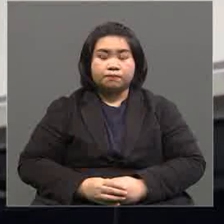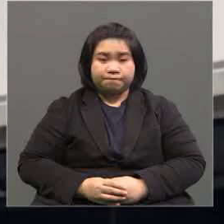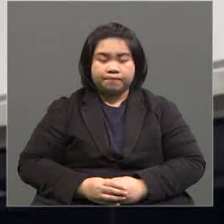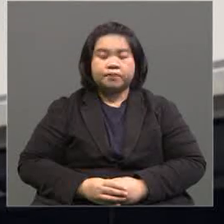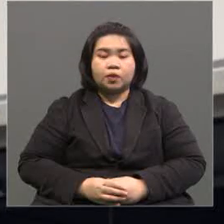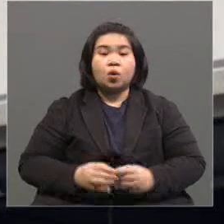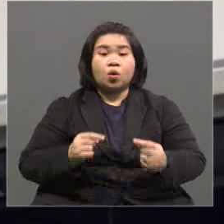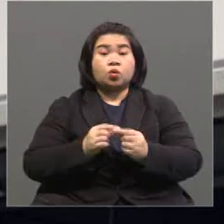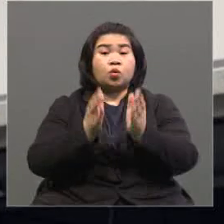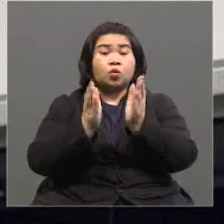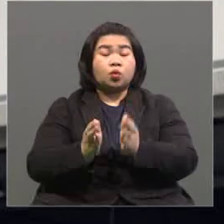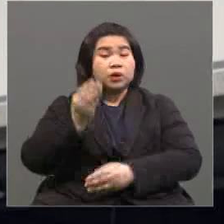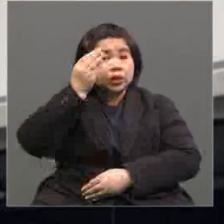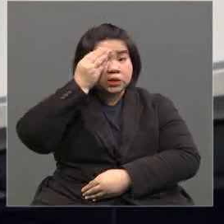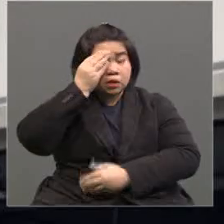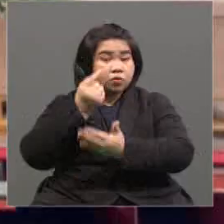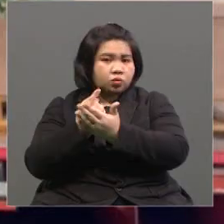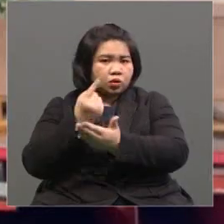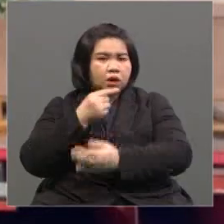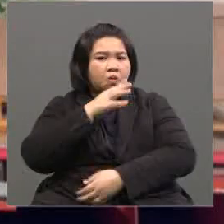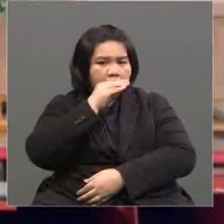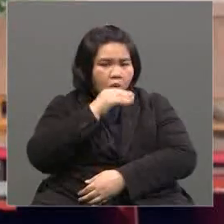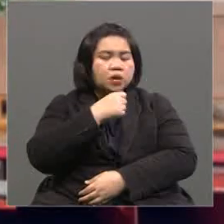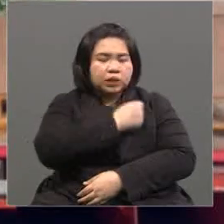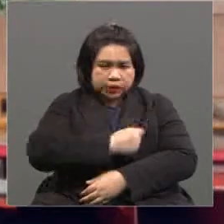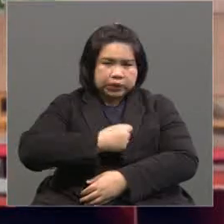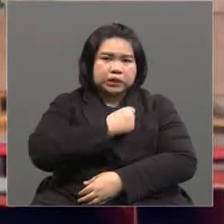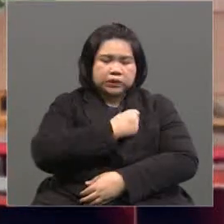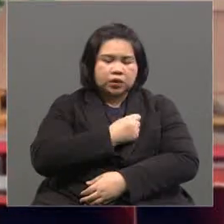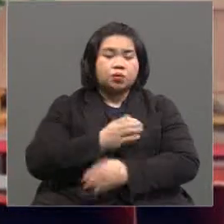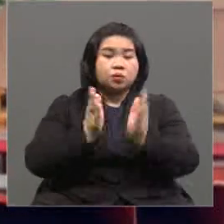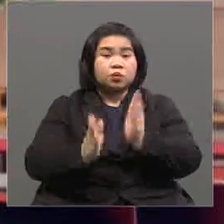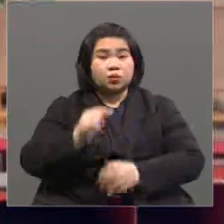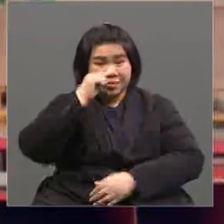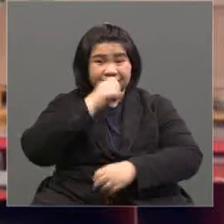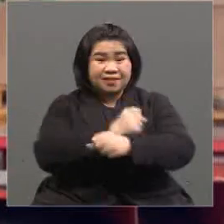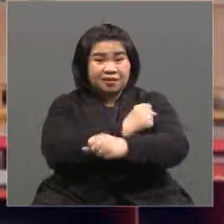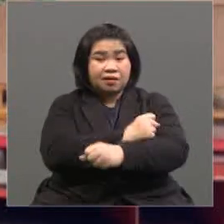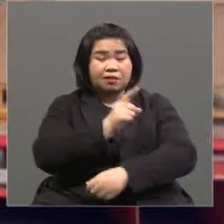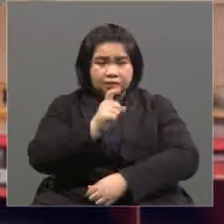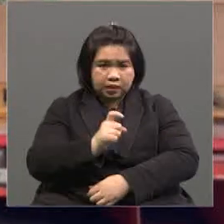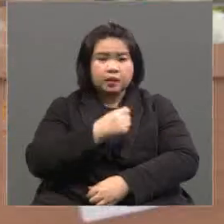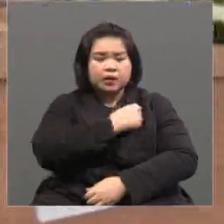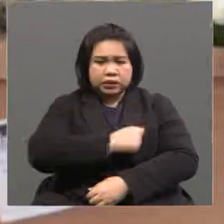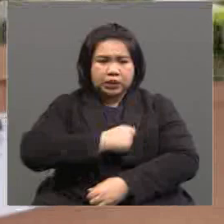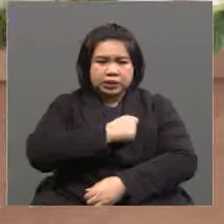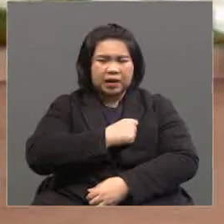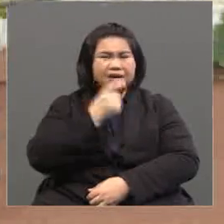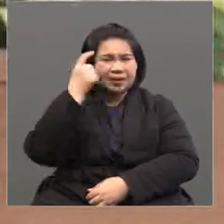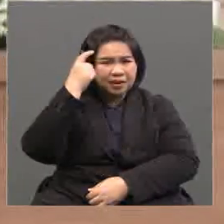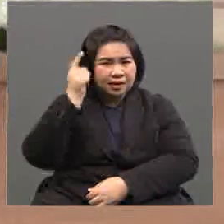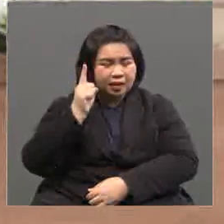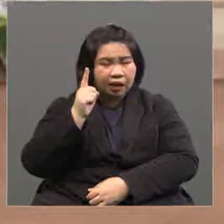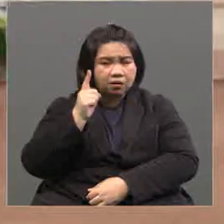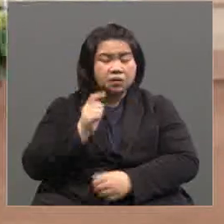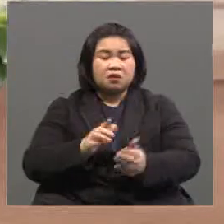ขณะที่ผู้แทนฝ่ายอิสราเอลนะคะก็กล่าวแสดงความเสียใจต่อการสูญเสียชีวิตของแรงงานไทยในครั้งนี้ทุกฝ่ายเนี่ยตระหนักดีว่าแรงงานไทยเดินทางไปทำง